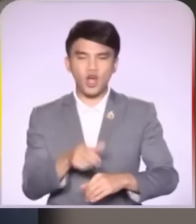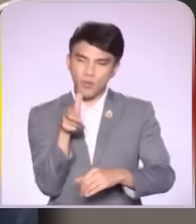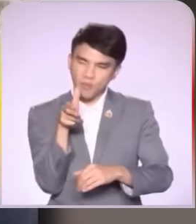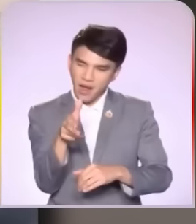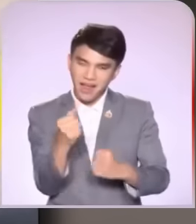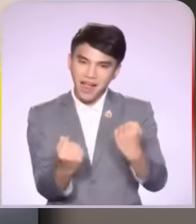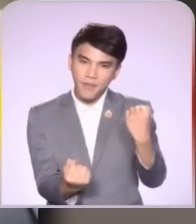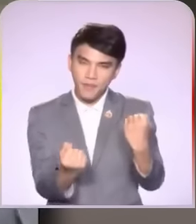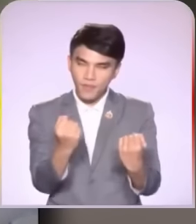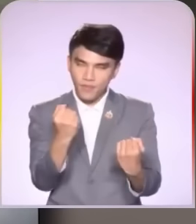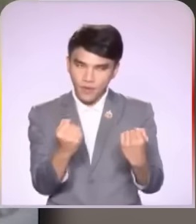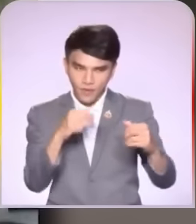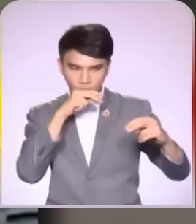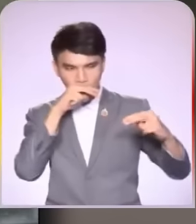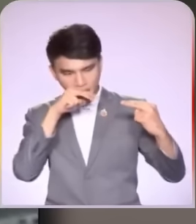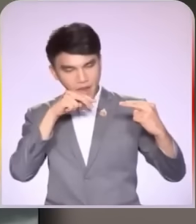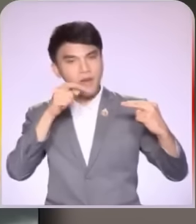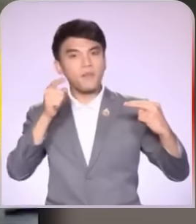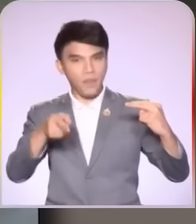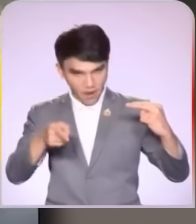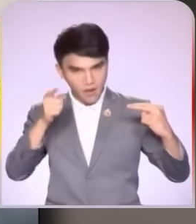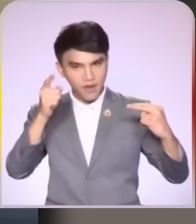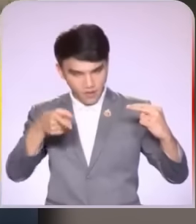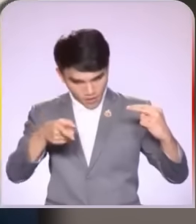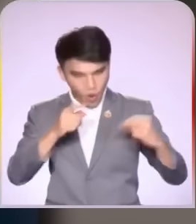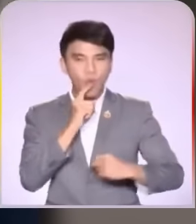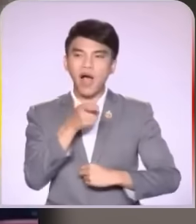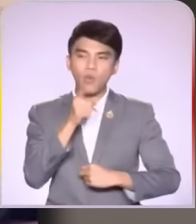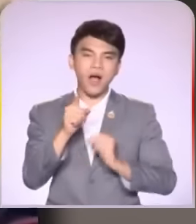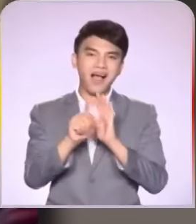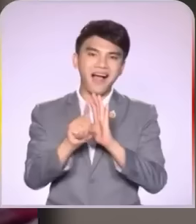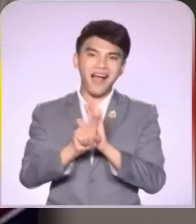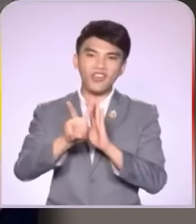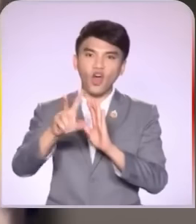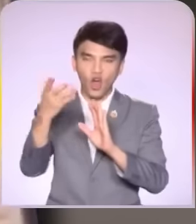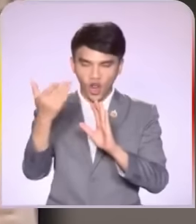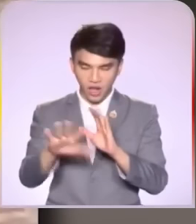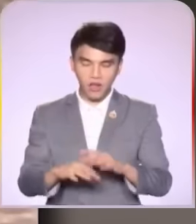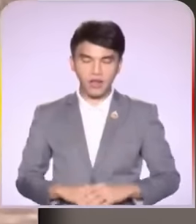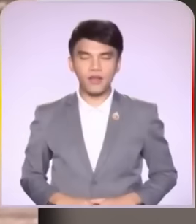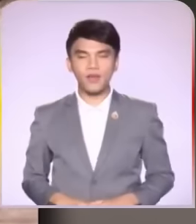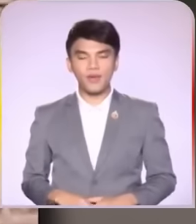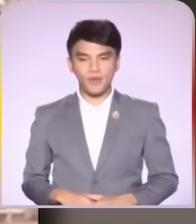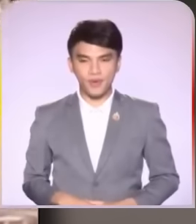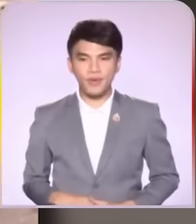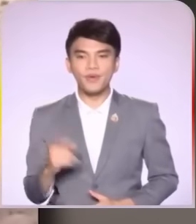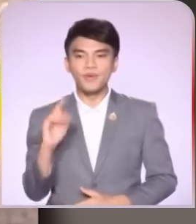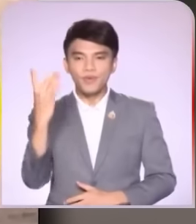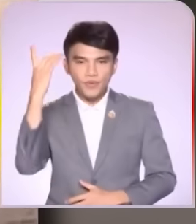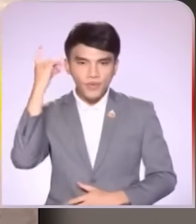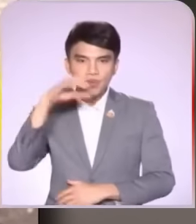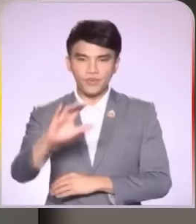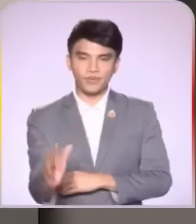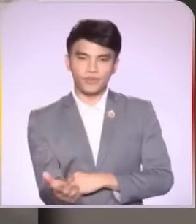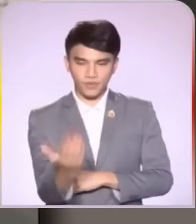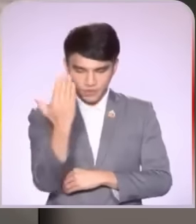นี่ยขับรถผ่านจ้องหน้าแฟนเขามีการด่าทอไป2ครั้งด้วย ครับ เรื่องราวเหตุการณ์ต้องเล่าแบบนี้เกิดขึ้นเมื่อวานตอนเช้